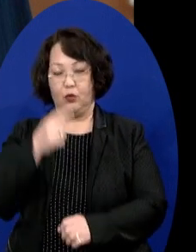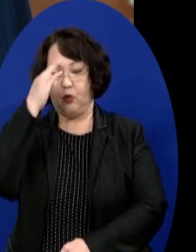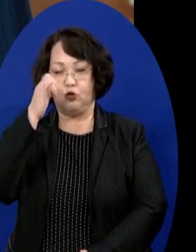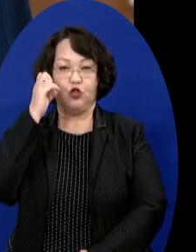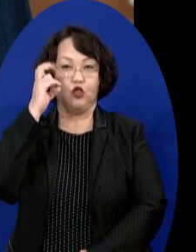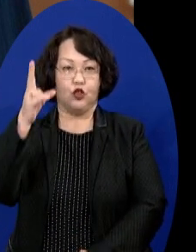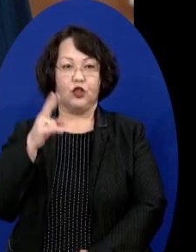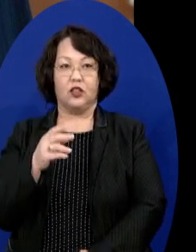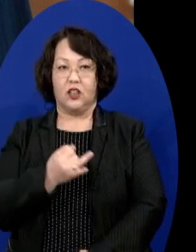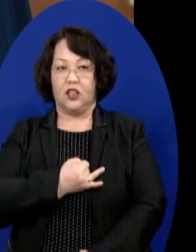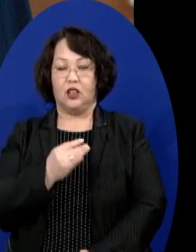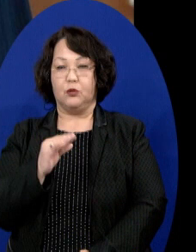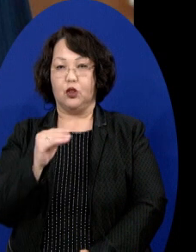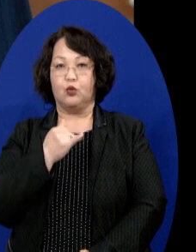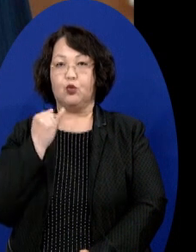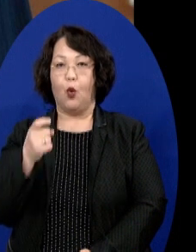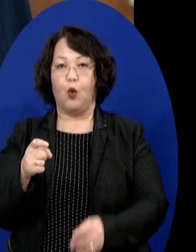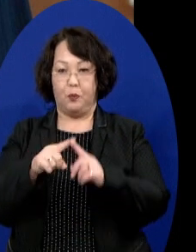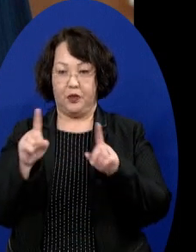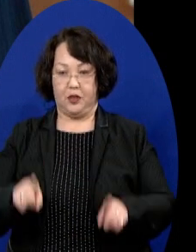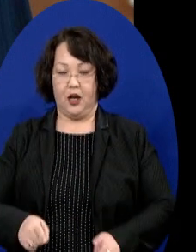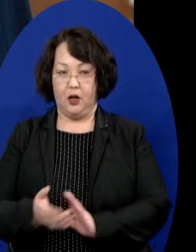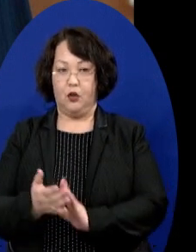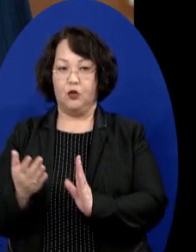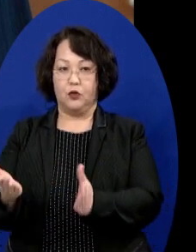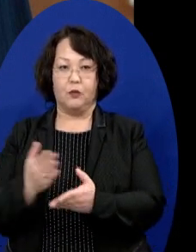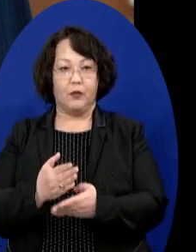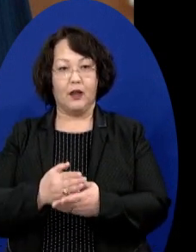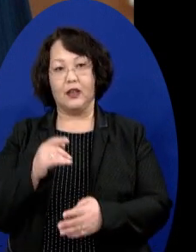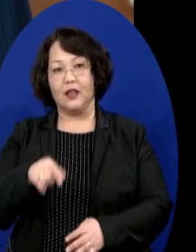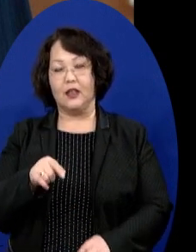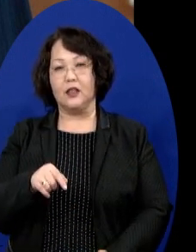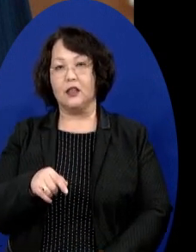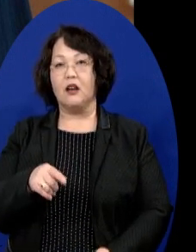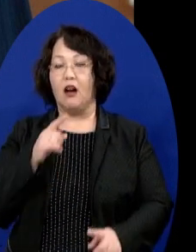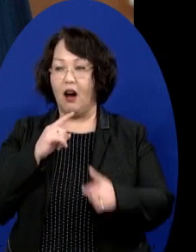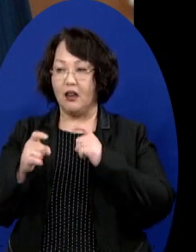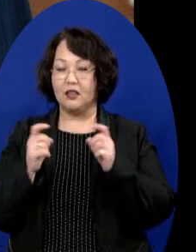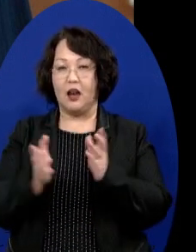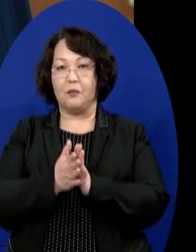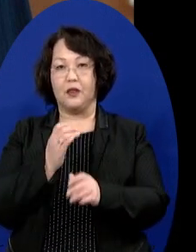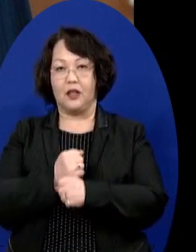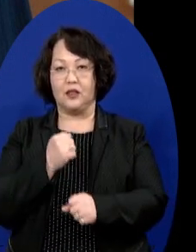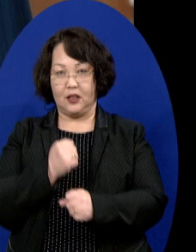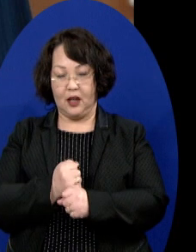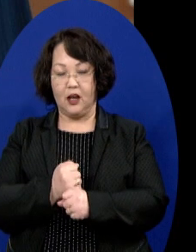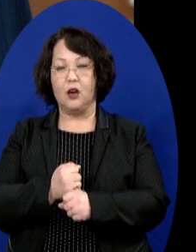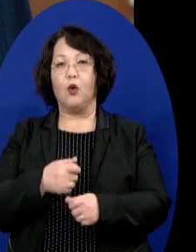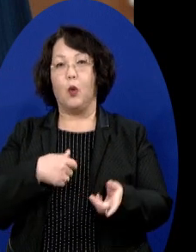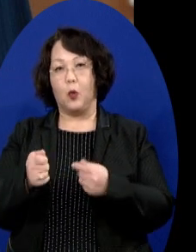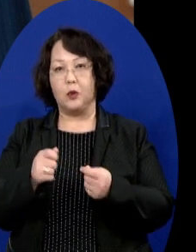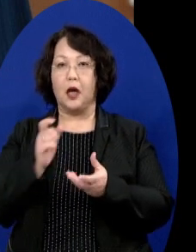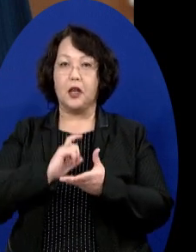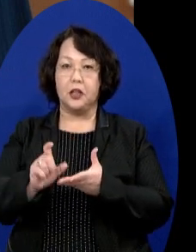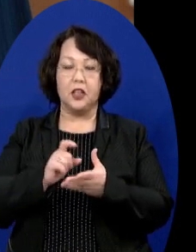ерөнхийлөгч хүрэлцэхэд итгэмжлэх жуулч бичгийн өргөн барьлаа. Элчин сайд Палита Кохона харилцаа хамтын ажиллагааг ялангуяа худалдаа,